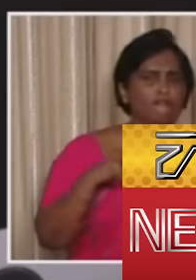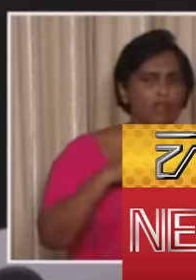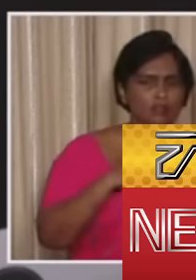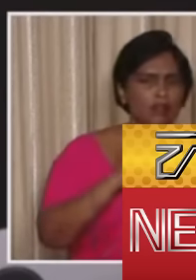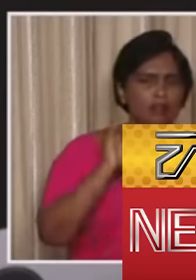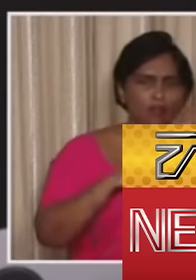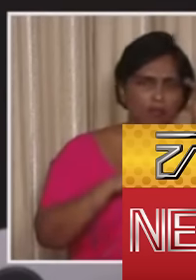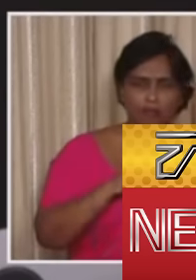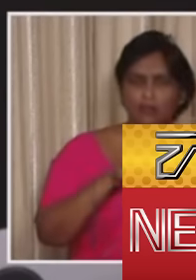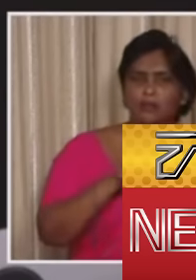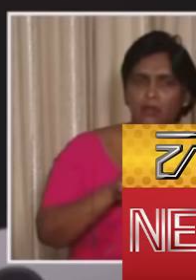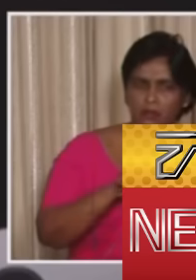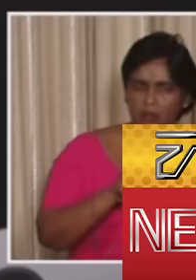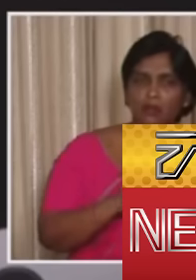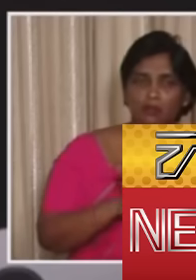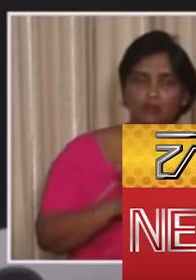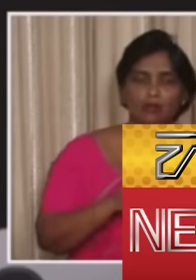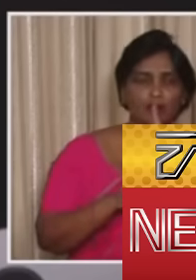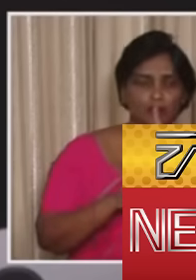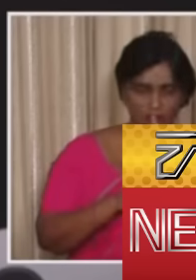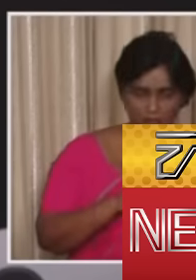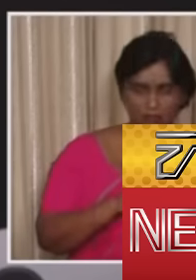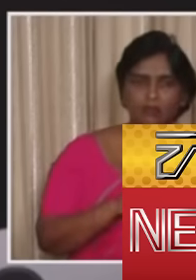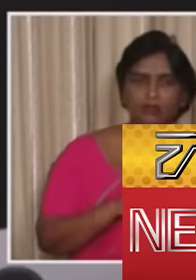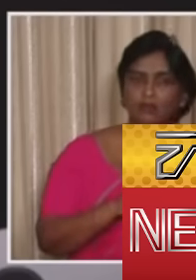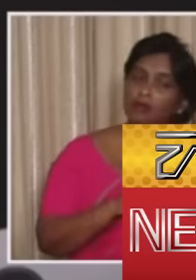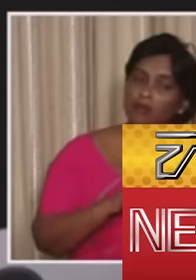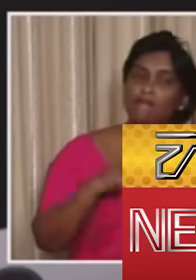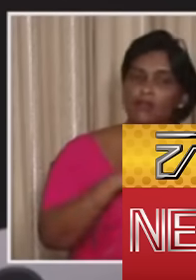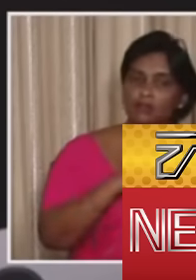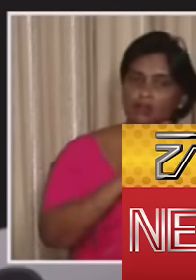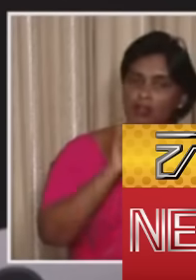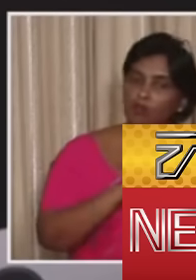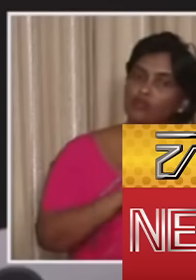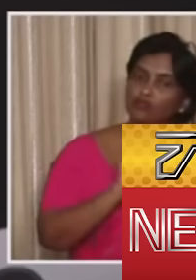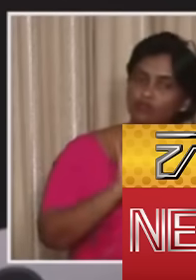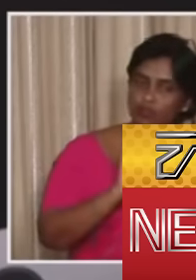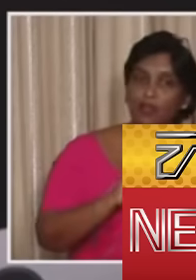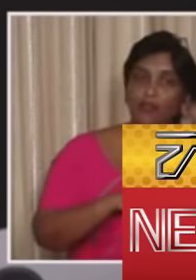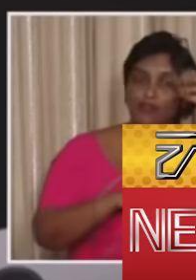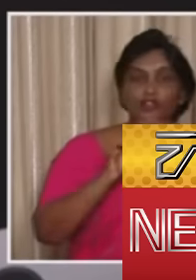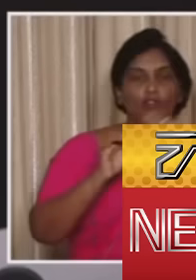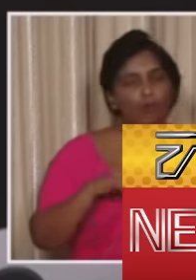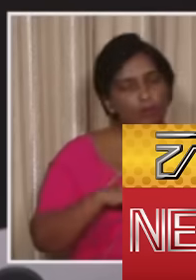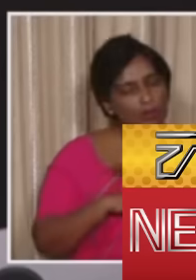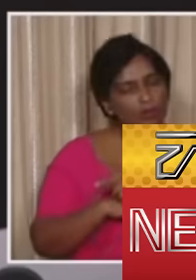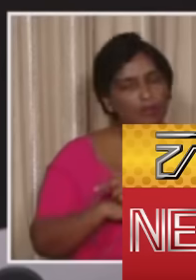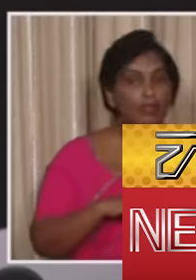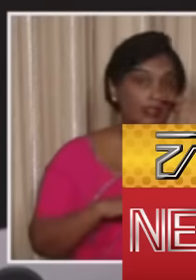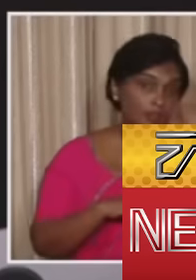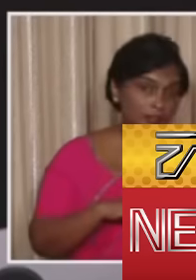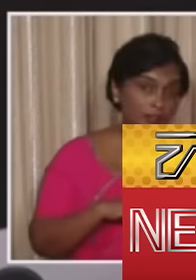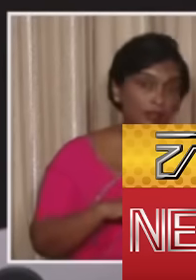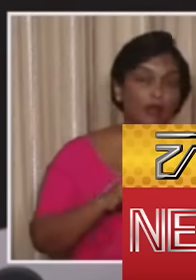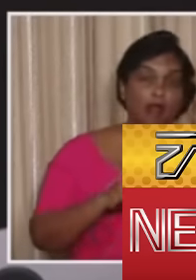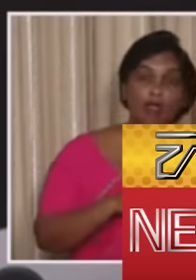පිළිබඳ ප්‍රශ්නයක් මතු කරා. එතුමා එනිසා වසන් සමරසිංහ සහෝදරයා සූදානම් විදුලි බල මණ්ඩලයේ පිළිබඳව තෙල් ගනුදෙනු, ගල්